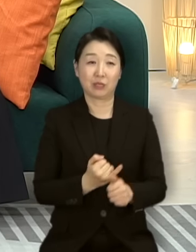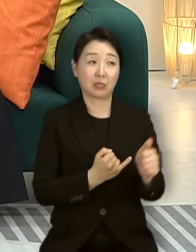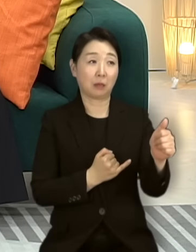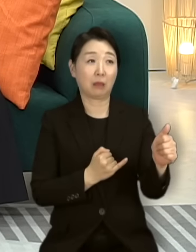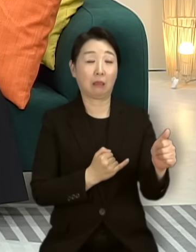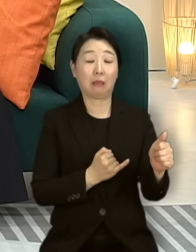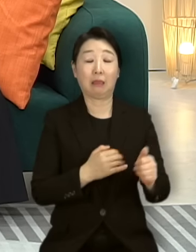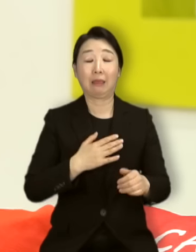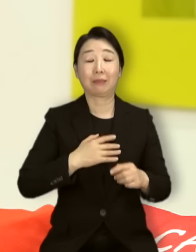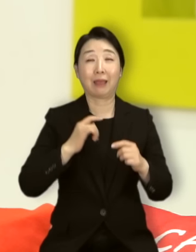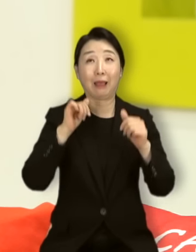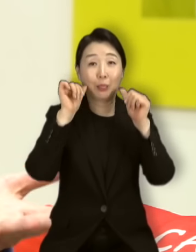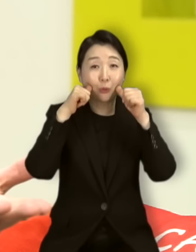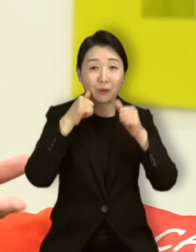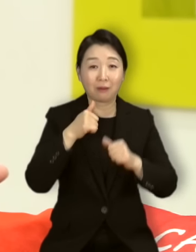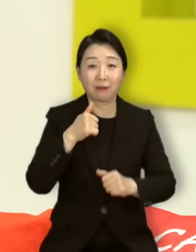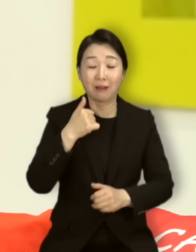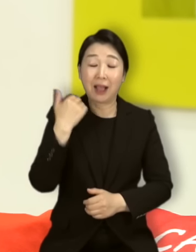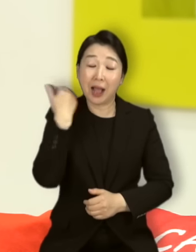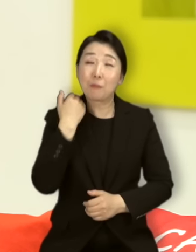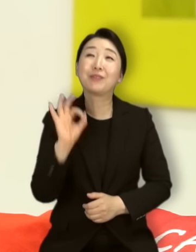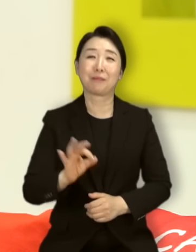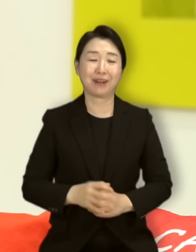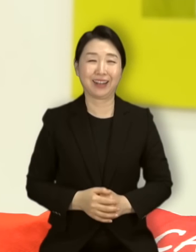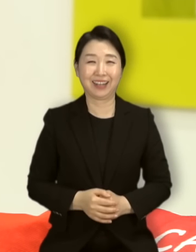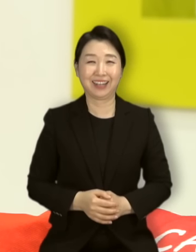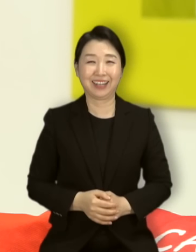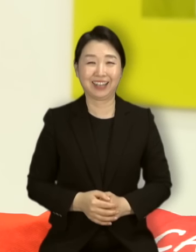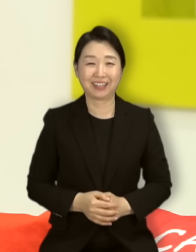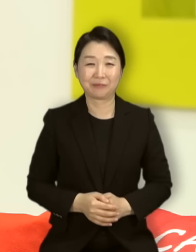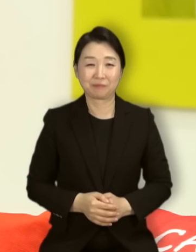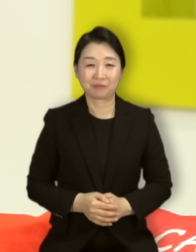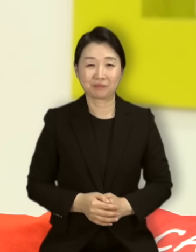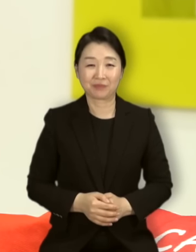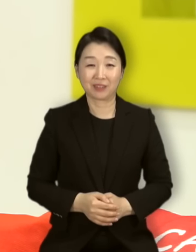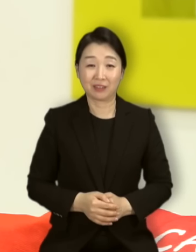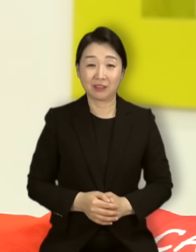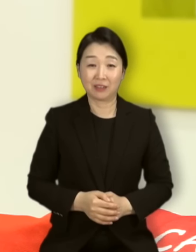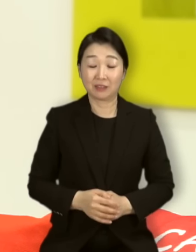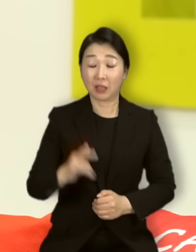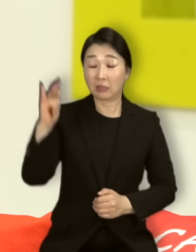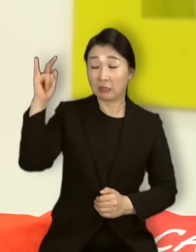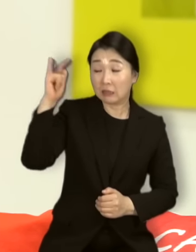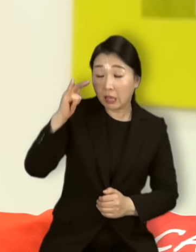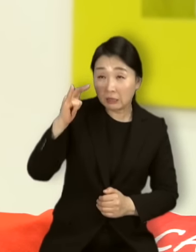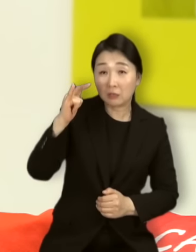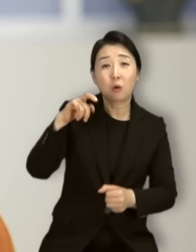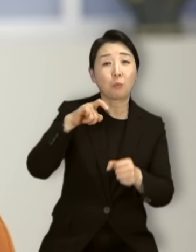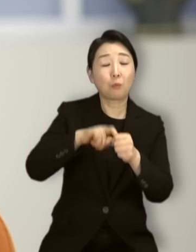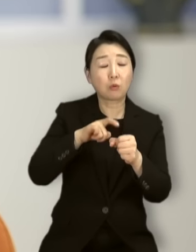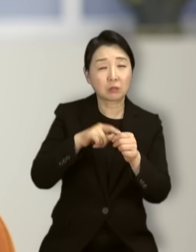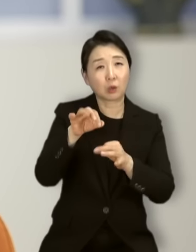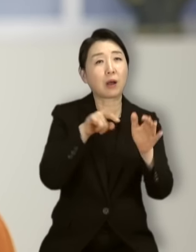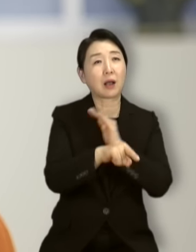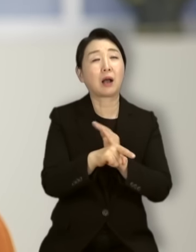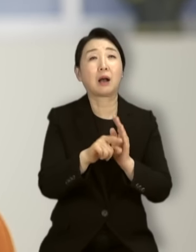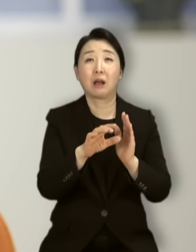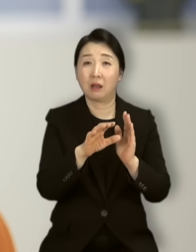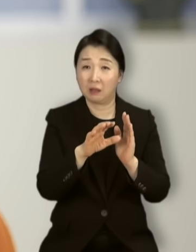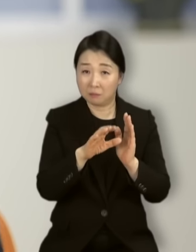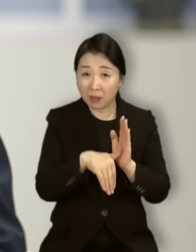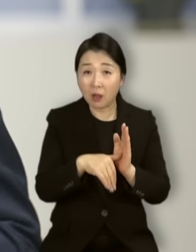있어요 진짜로 이번에 그 영화 때문에 잘 안 타시는 피부죠 안 타요 그죠 빨개 맞지는 피부죠 두 두